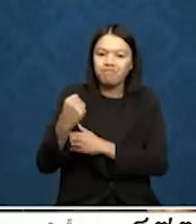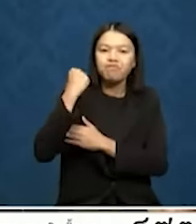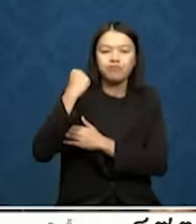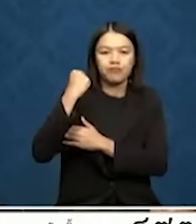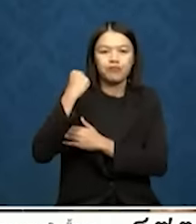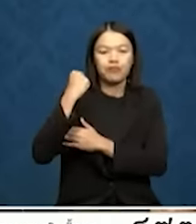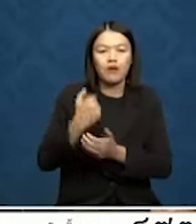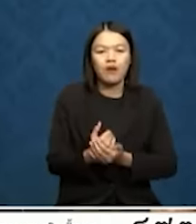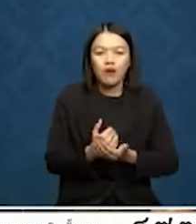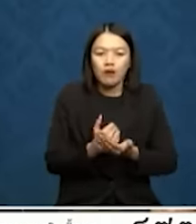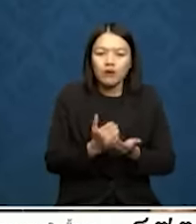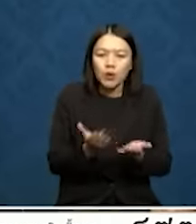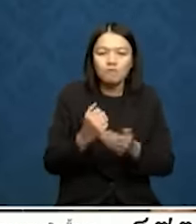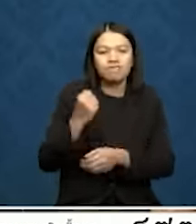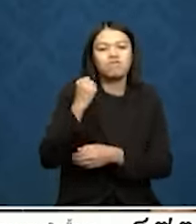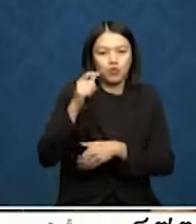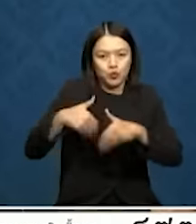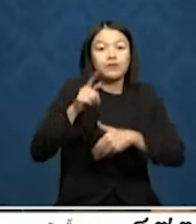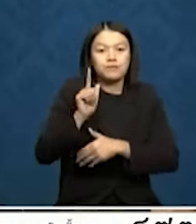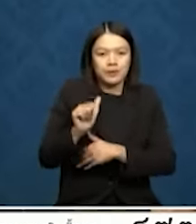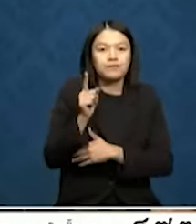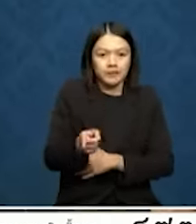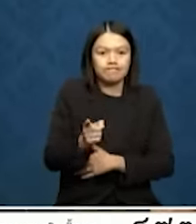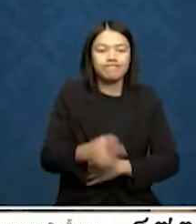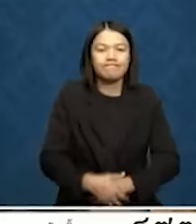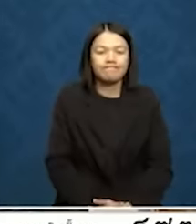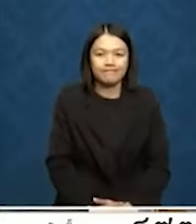สูงสุดที่เป็นของประชาชนอย่างแท้จริงครับขอบคุณครับ